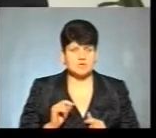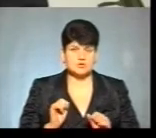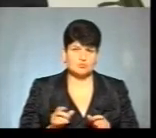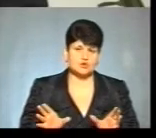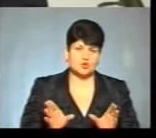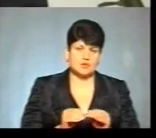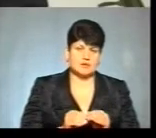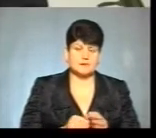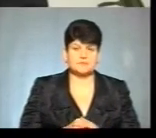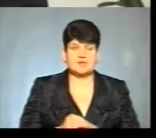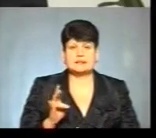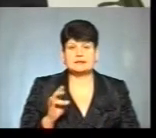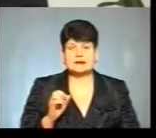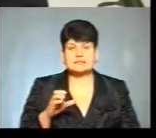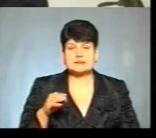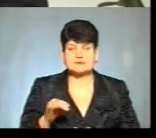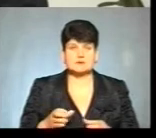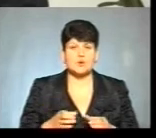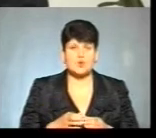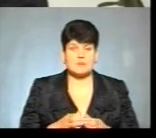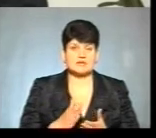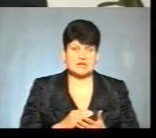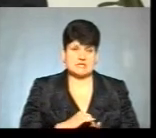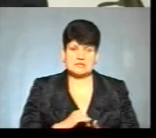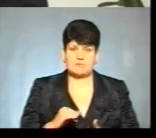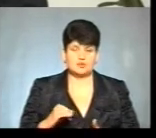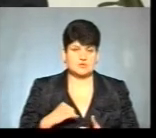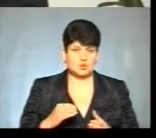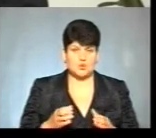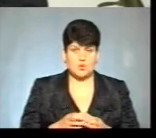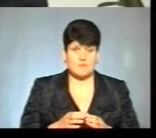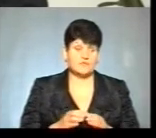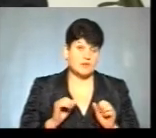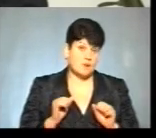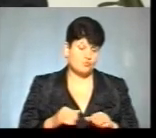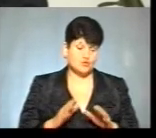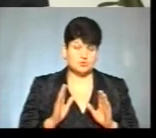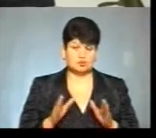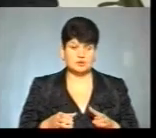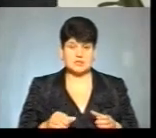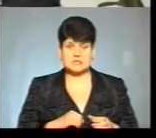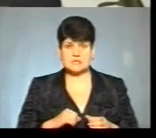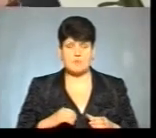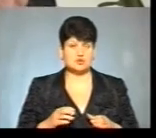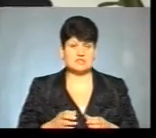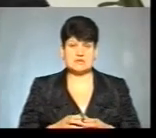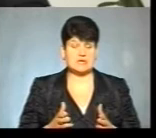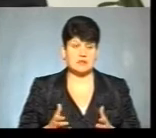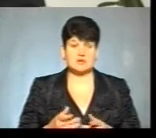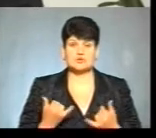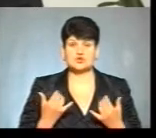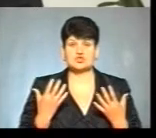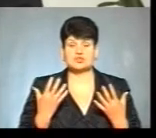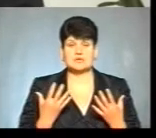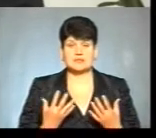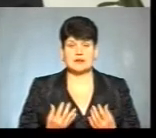іншої? Настасівська громада, вона є самостійною громадою, і вона може бути самостійною громадою, тільки, звичайно, що вона на сьогоднішній